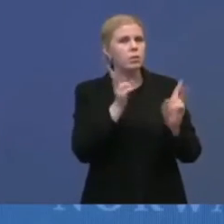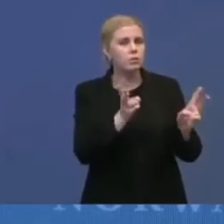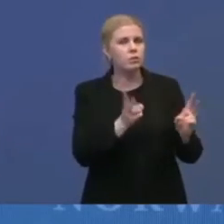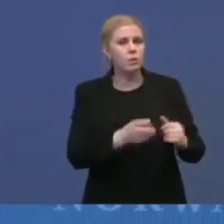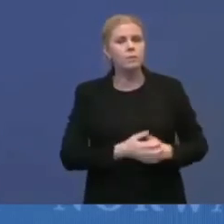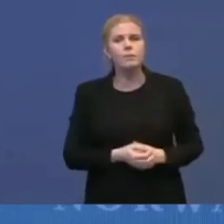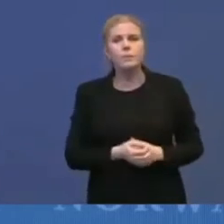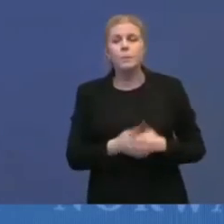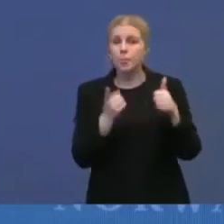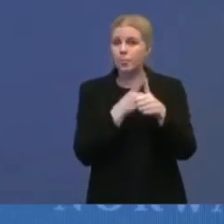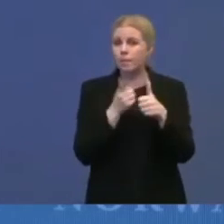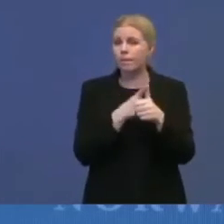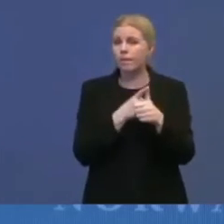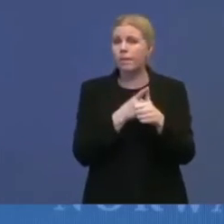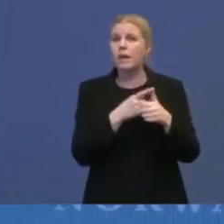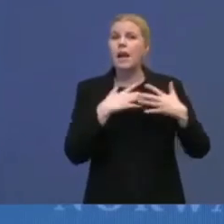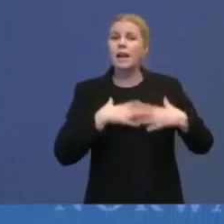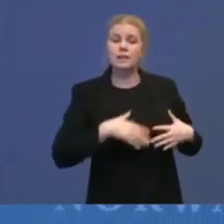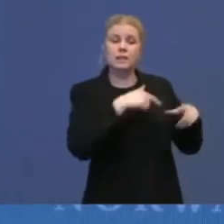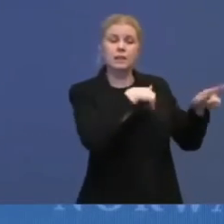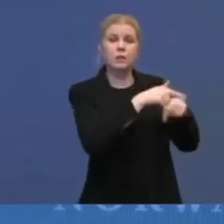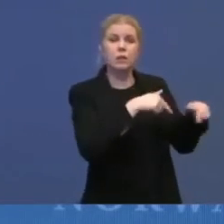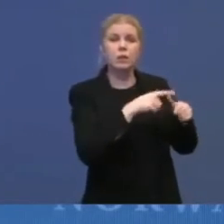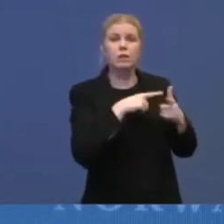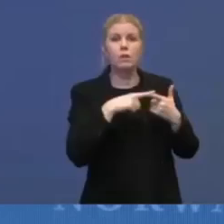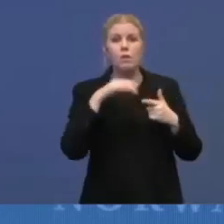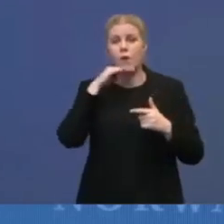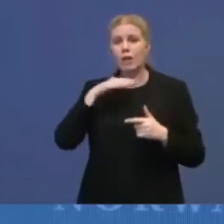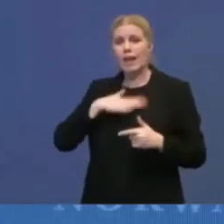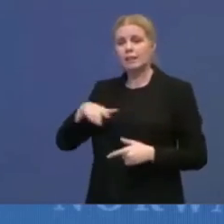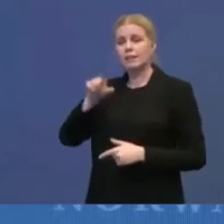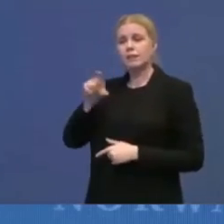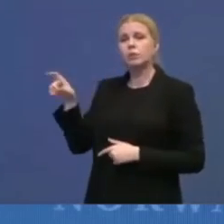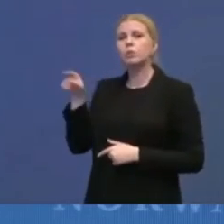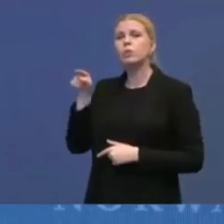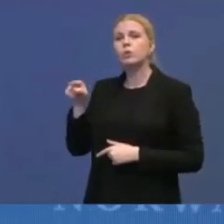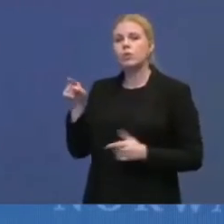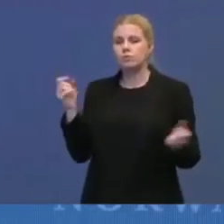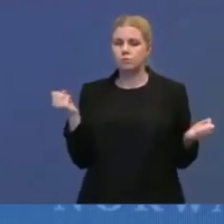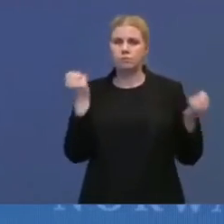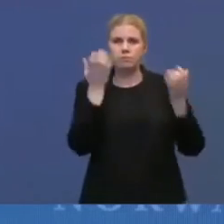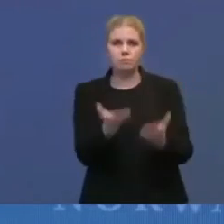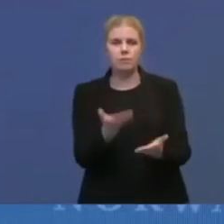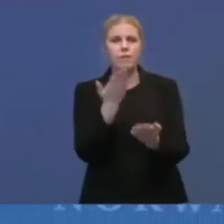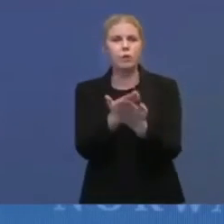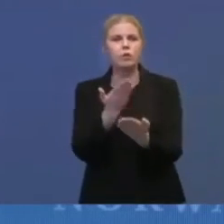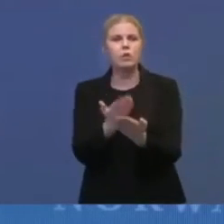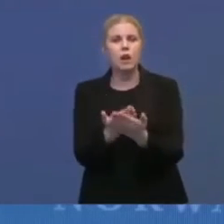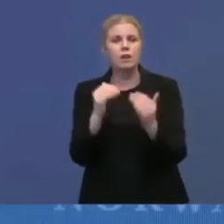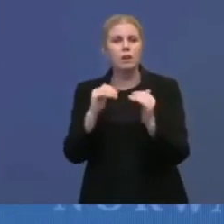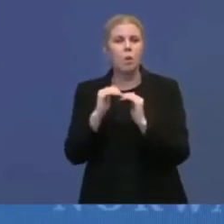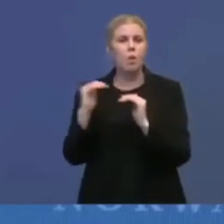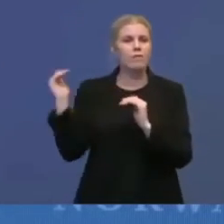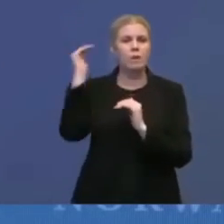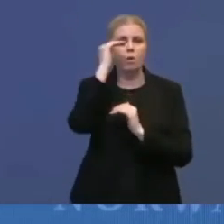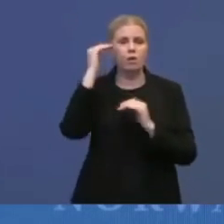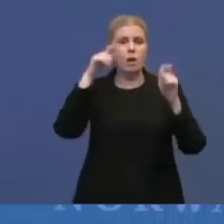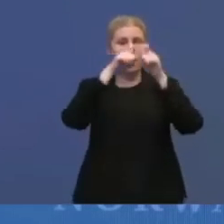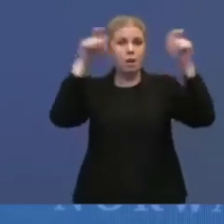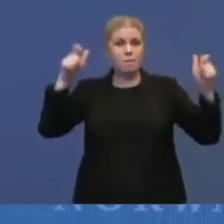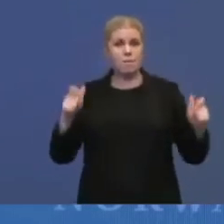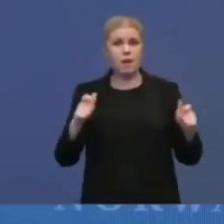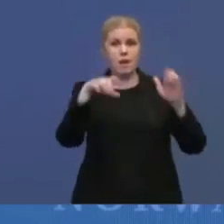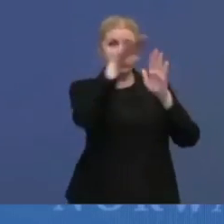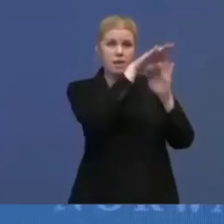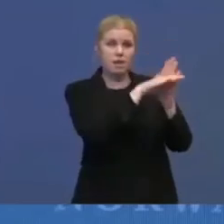Tanka uwaad uaxa aga sink aafmaatka imaadka aafmaatka dudu inu hu keenen talabi xo gud. Uusamaysan qab